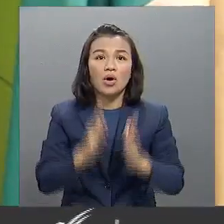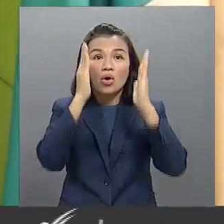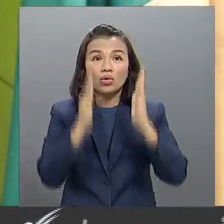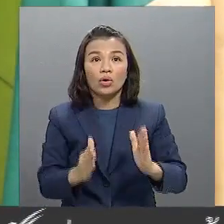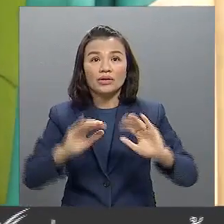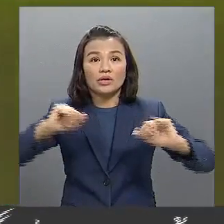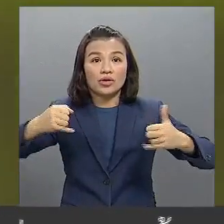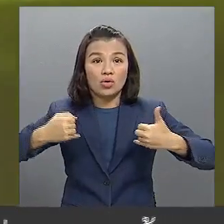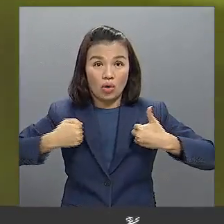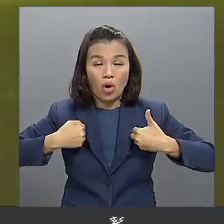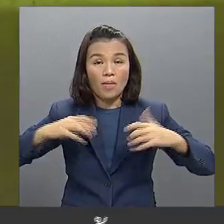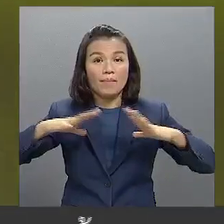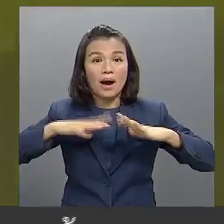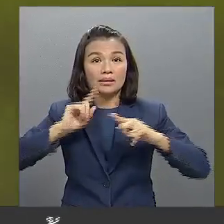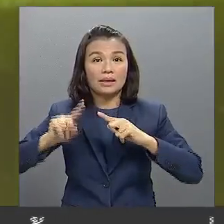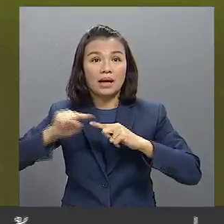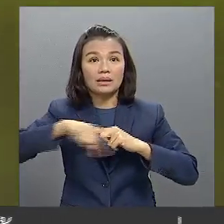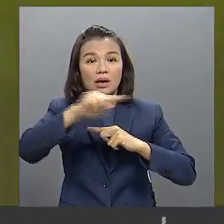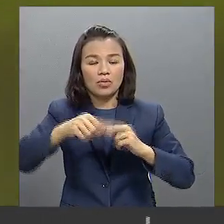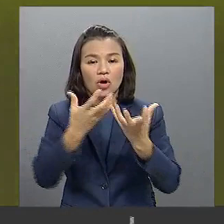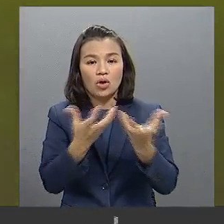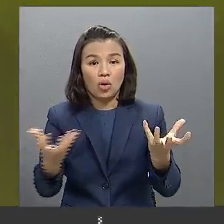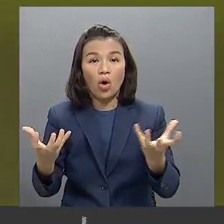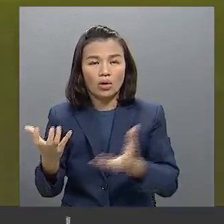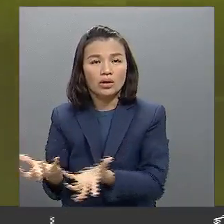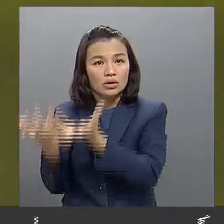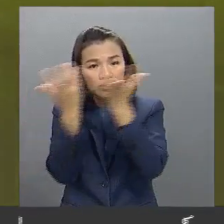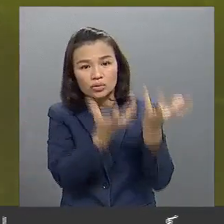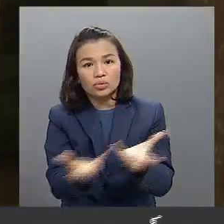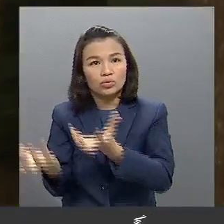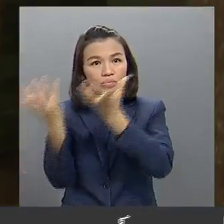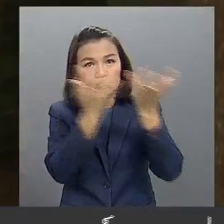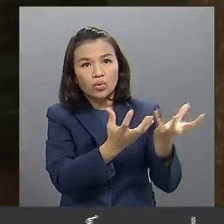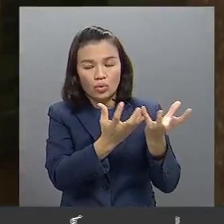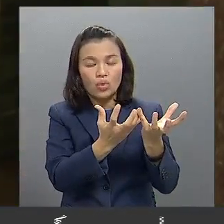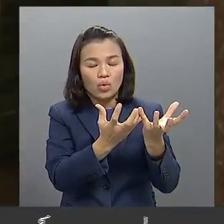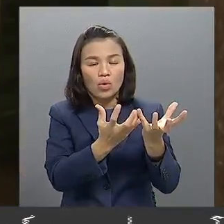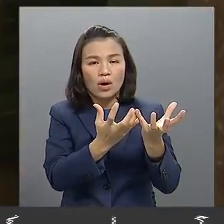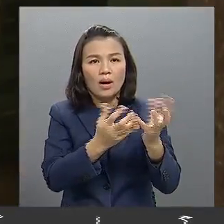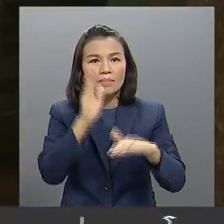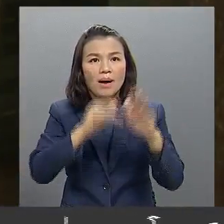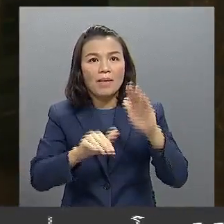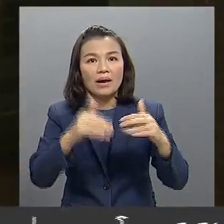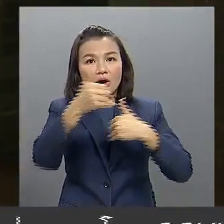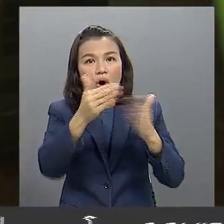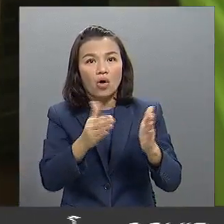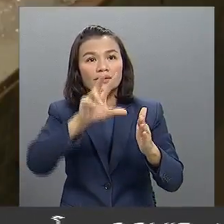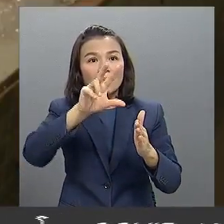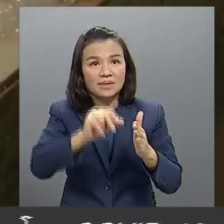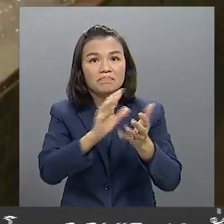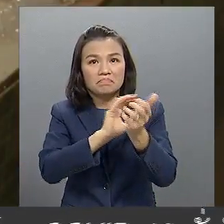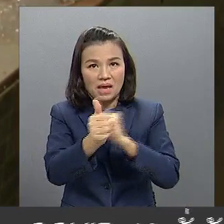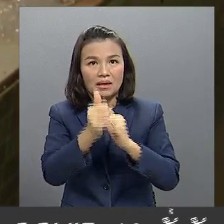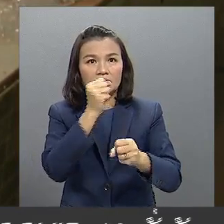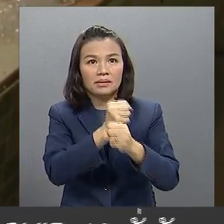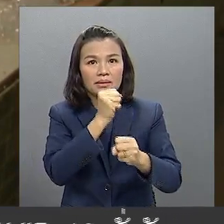จังหวัดสุราษฎร์ธานีช่วยกันขนย้ายเข้าของสำคัญที่มีราคาแพงออกจากห้องพักเกือบ30ห้องได้ทันนะคะแต่ว่าอุปกรณ์และเครื่องอ